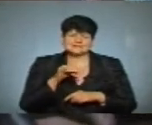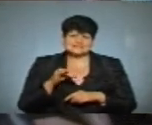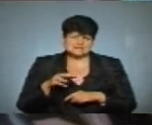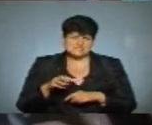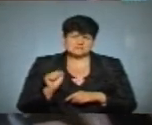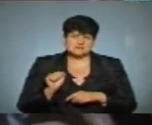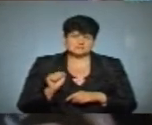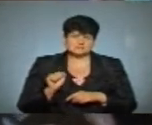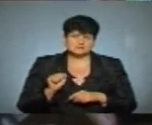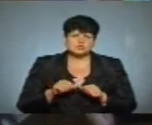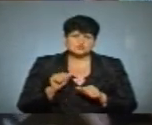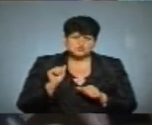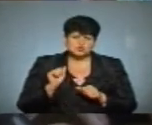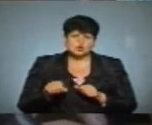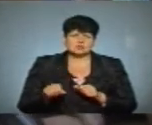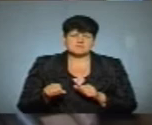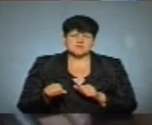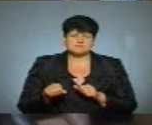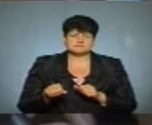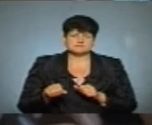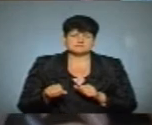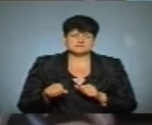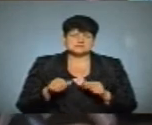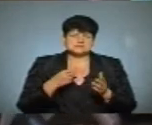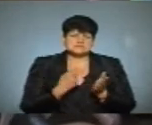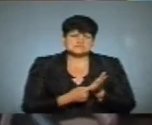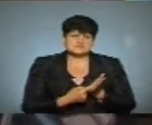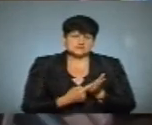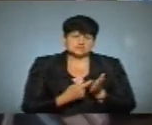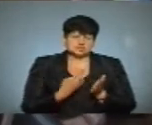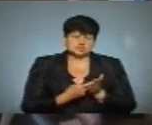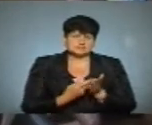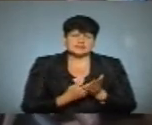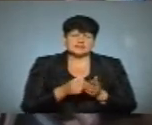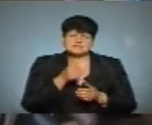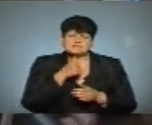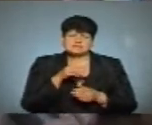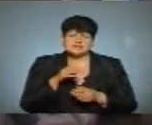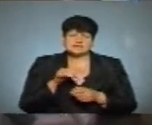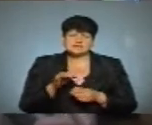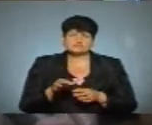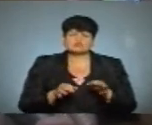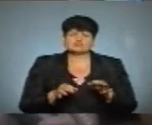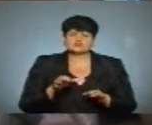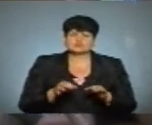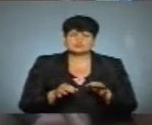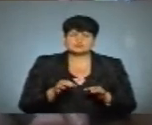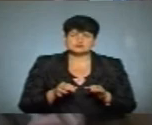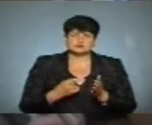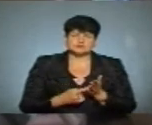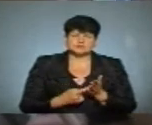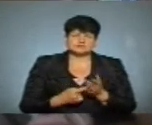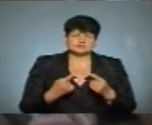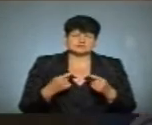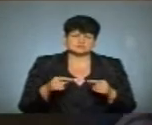і, зокрема, свідчення самих експертів в суді доводили